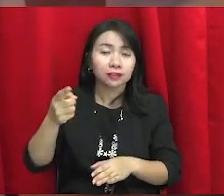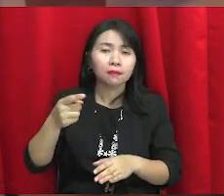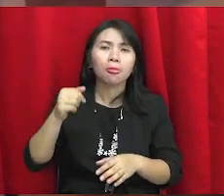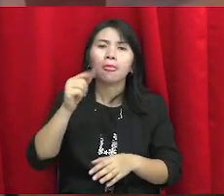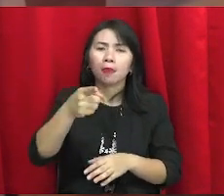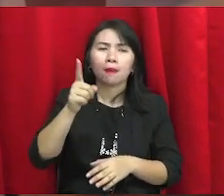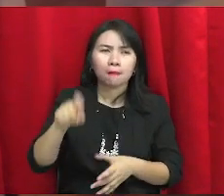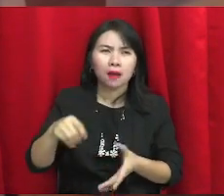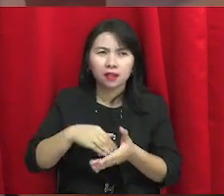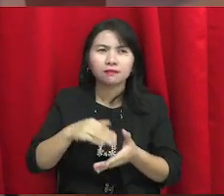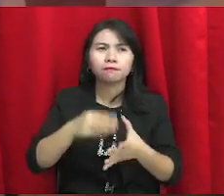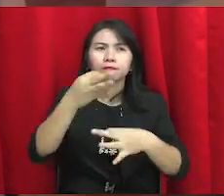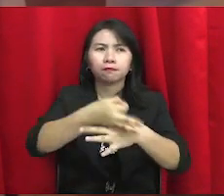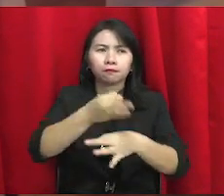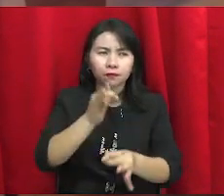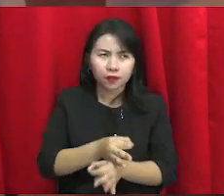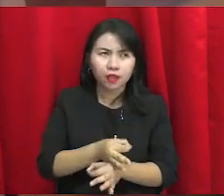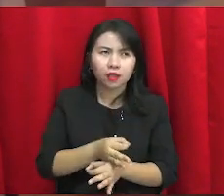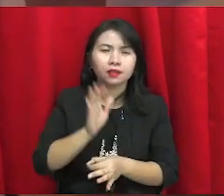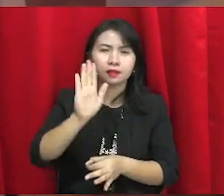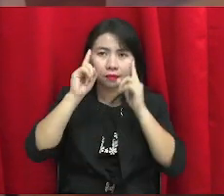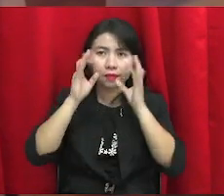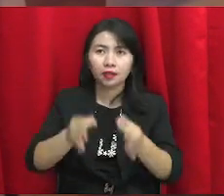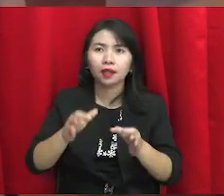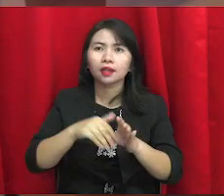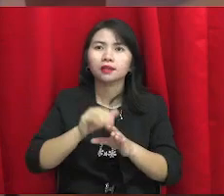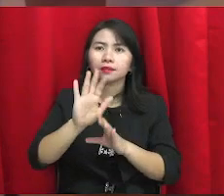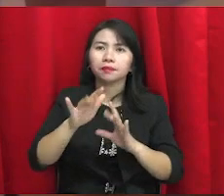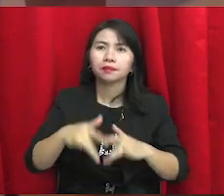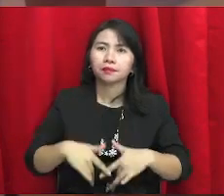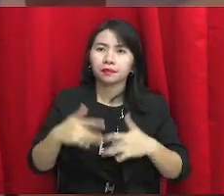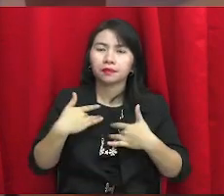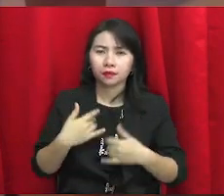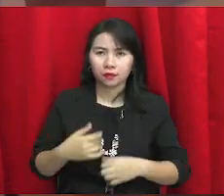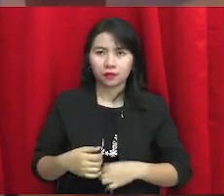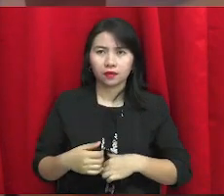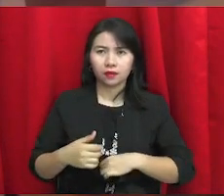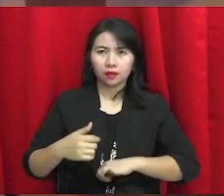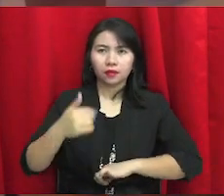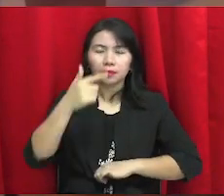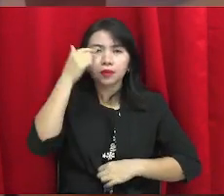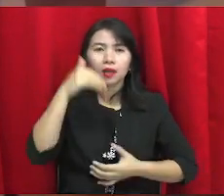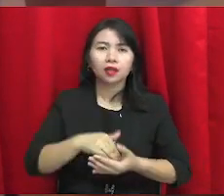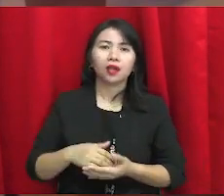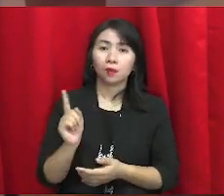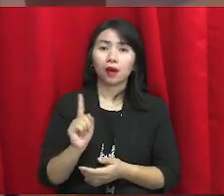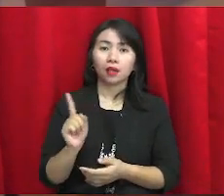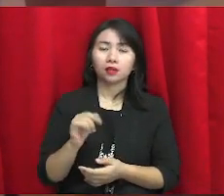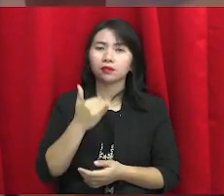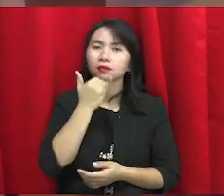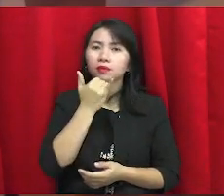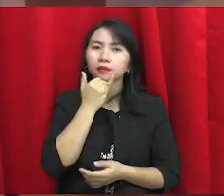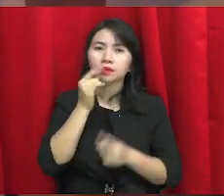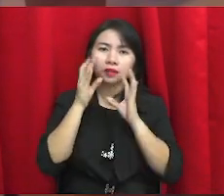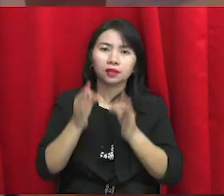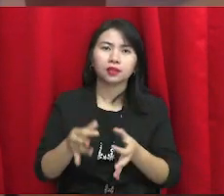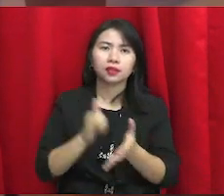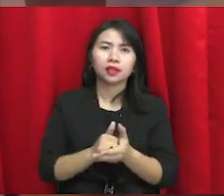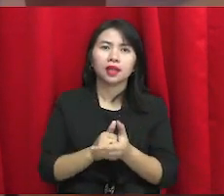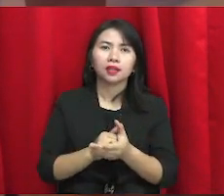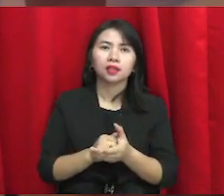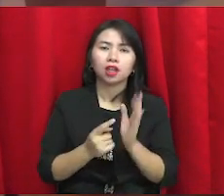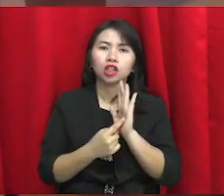na ayusin na natin yung desisyon na ating pong gagawin. Exactly. Kasi ang isang maling desisyon, magbubunga uli yan ng mga maling